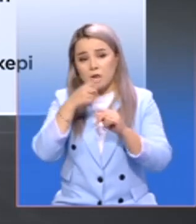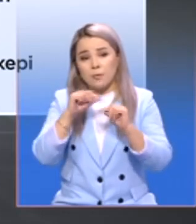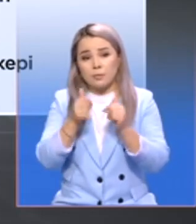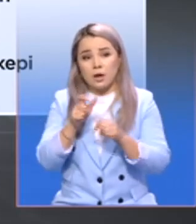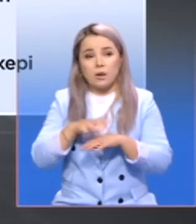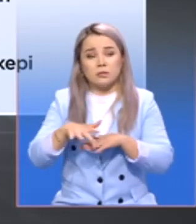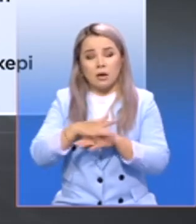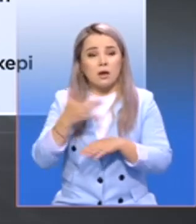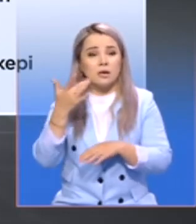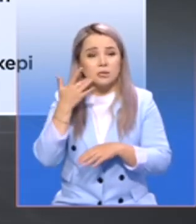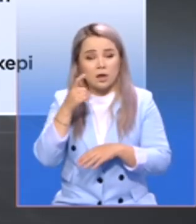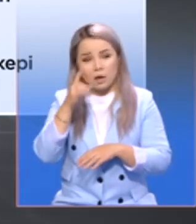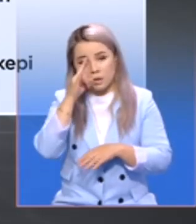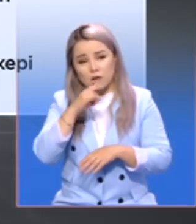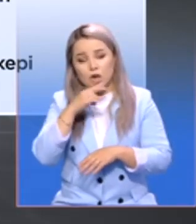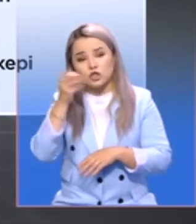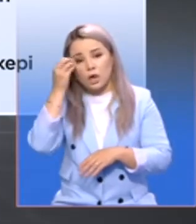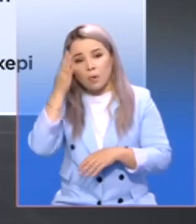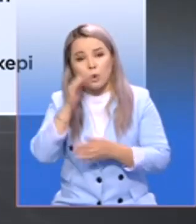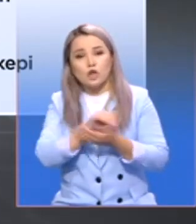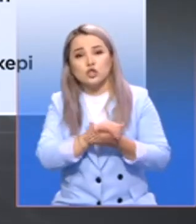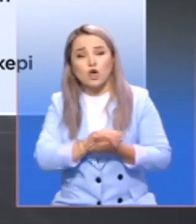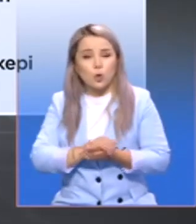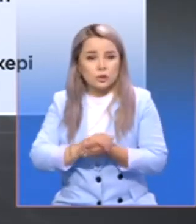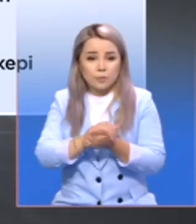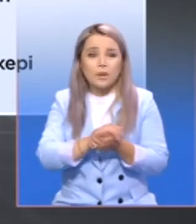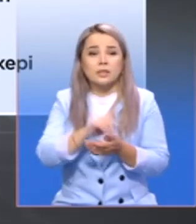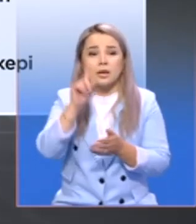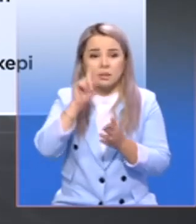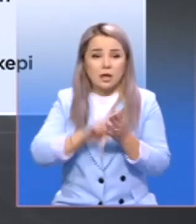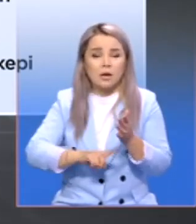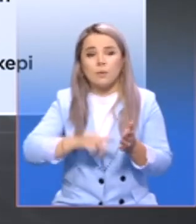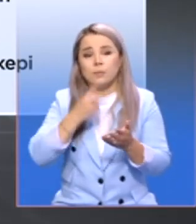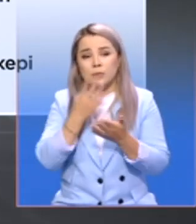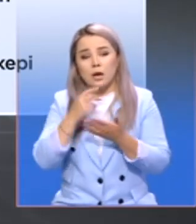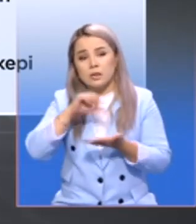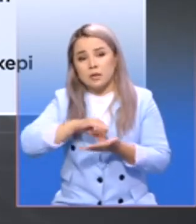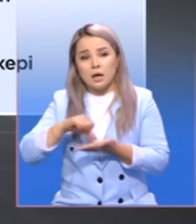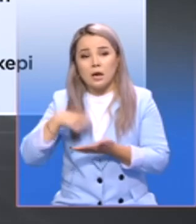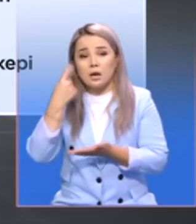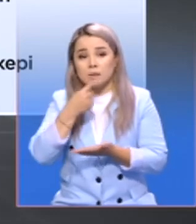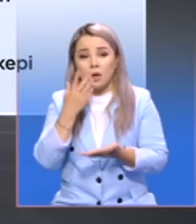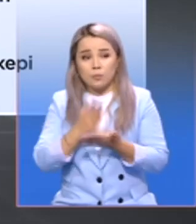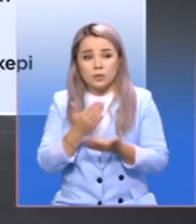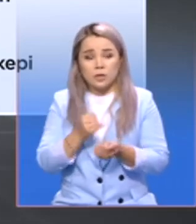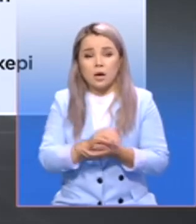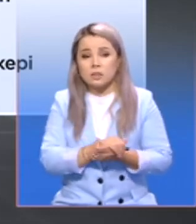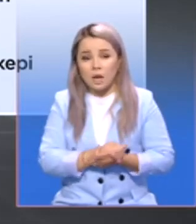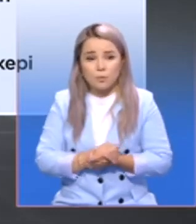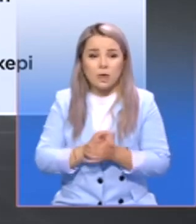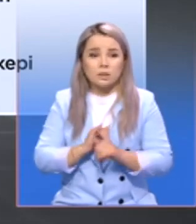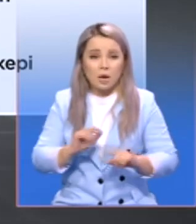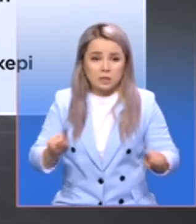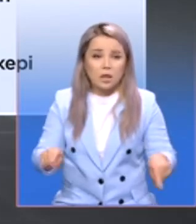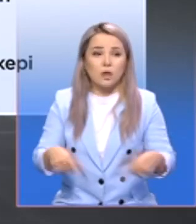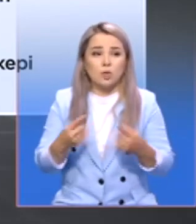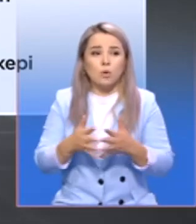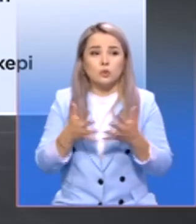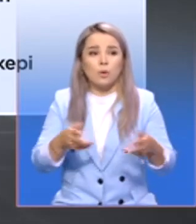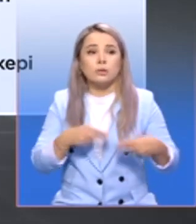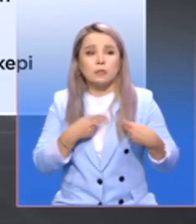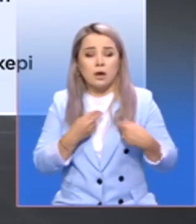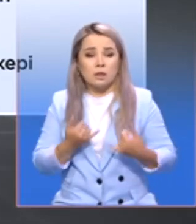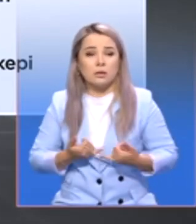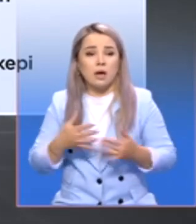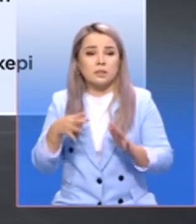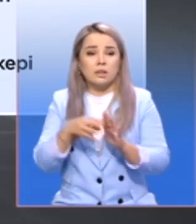халқының жадында, Қазақ-Жапон арасындағы достық пен сенімді бекемдей түскен тұлға, саңғырлы ынтымақтастықты нығайтуға зор еңбек